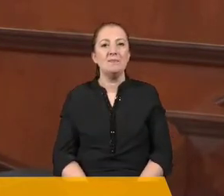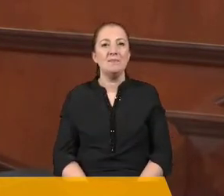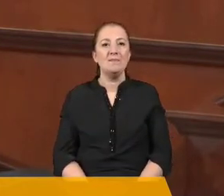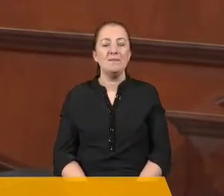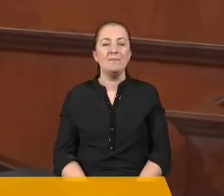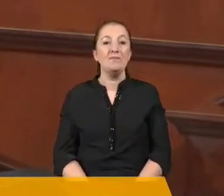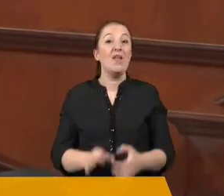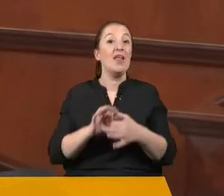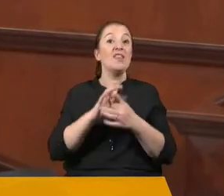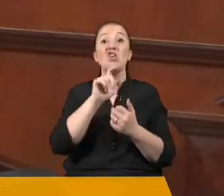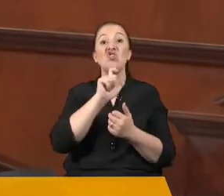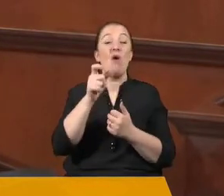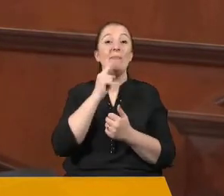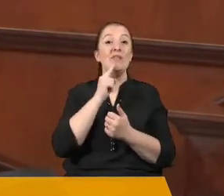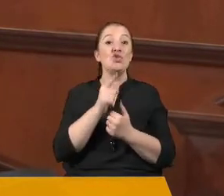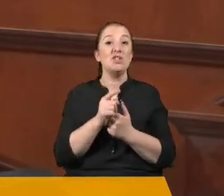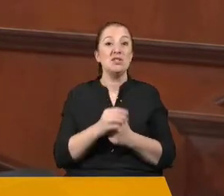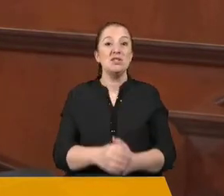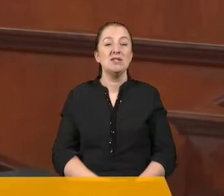Ne cevap vereceksiniz?